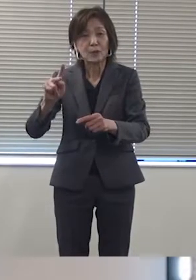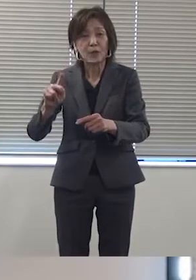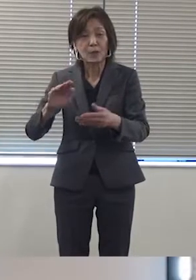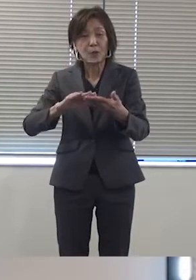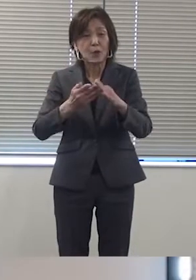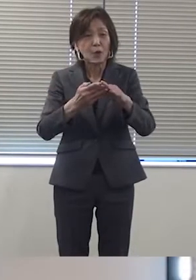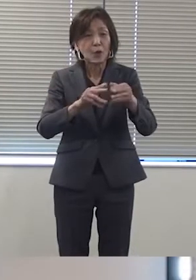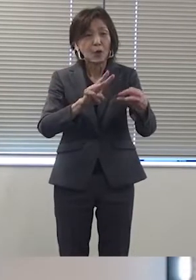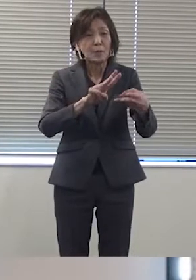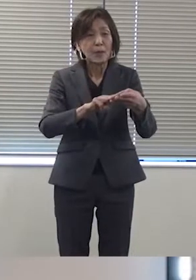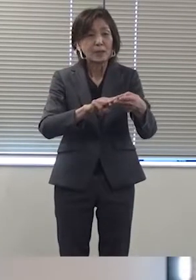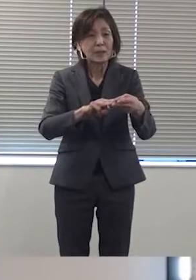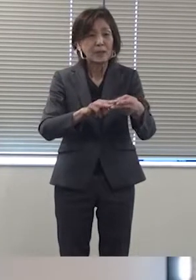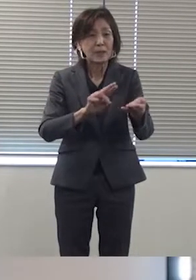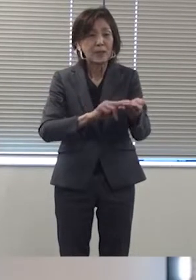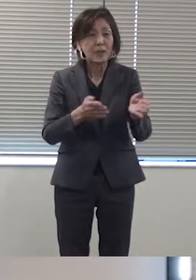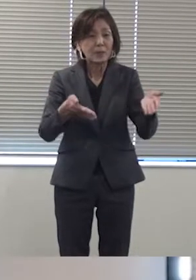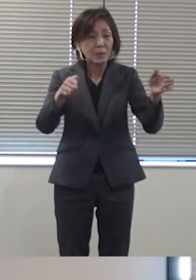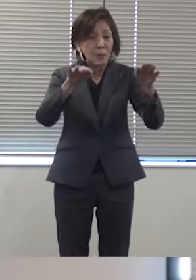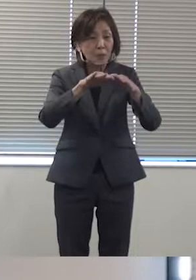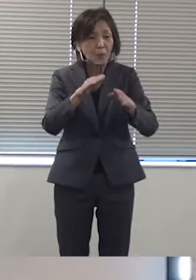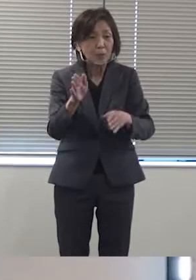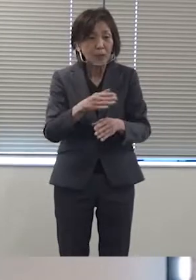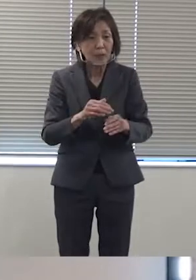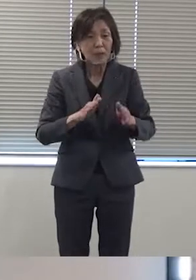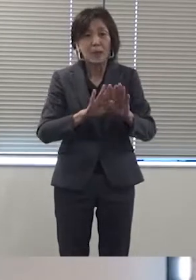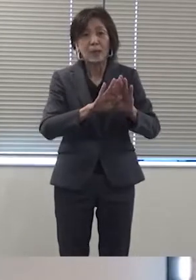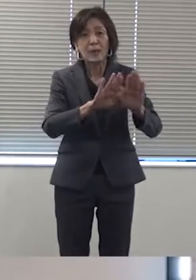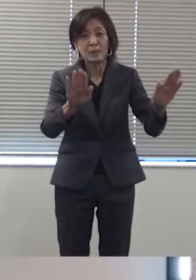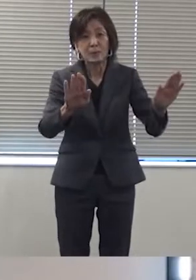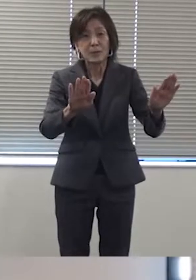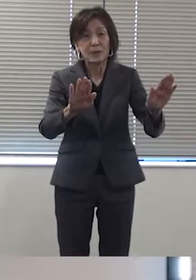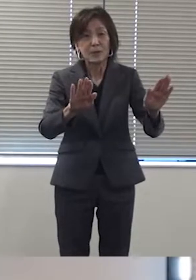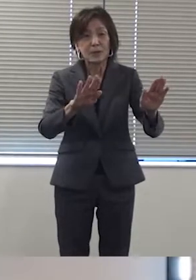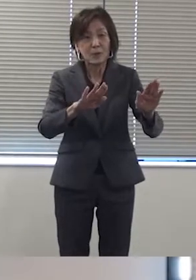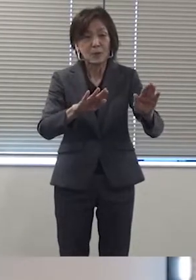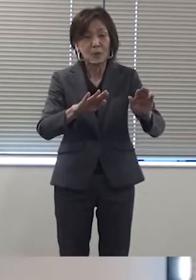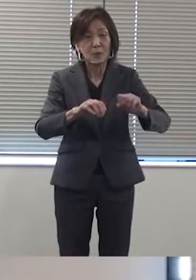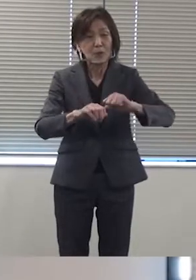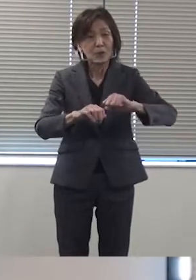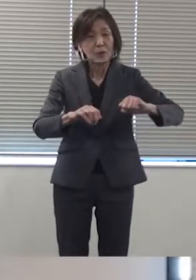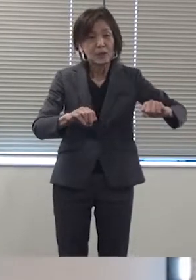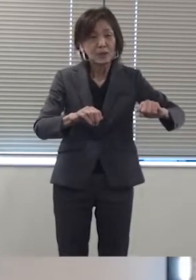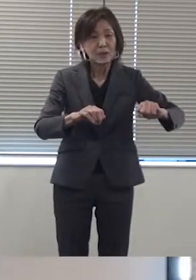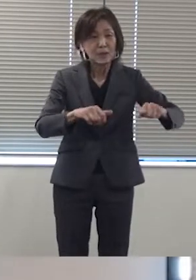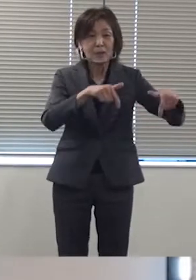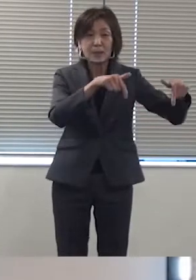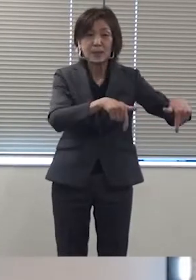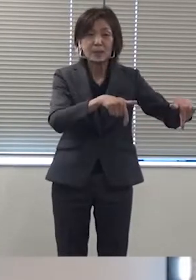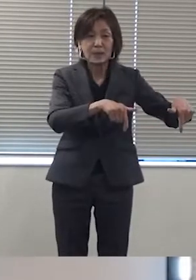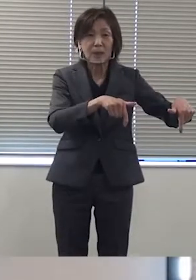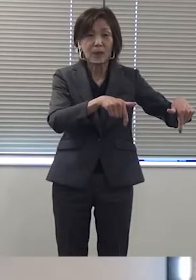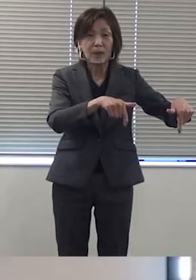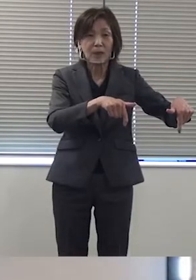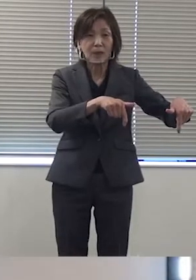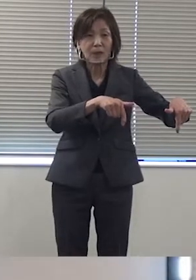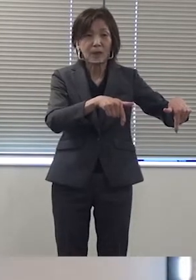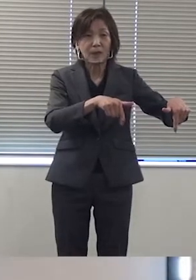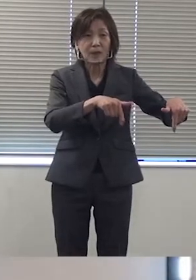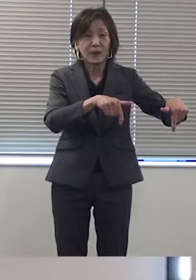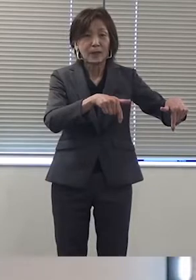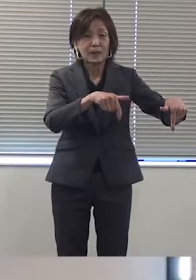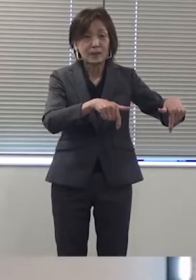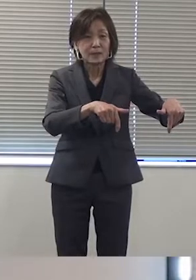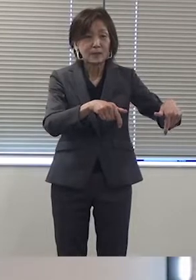して、町田病院の西側に街路が入ってますが、その西側の1校区、2校区